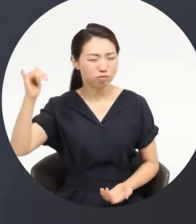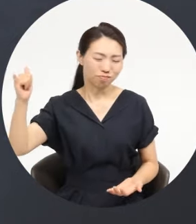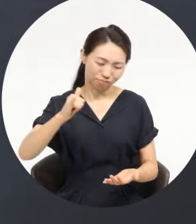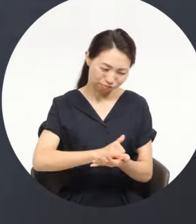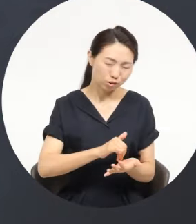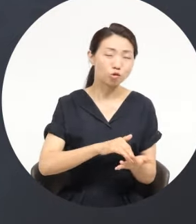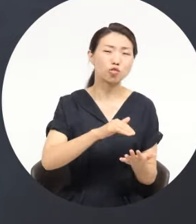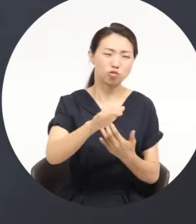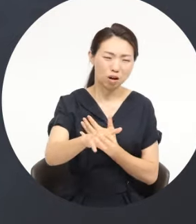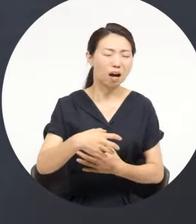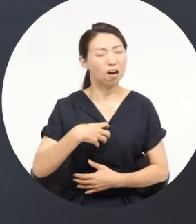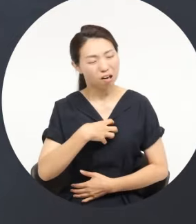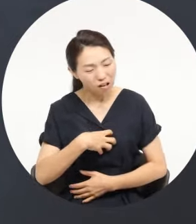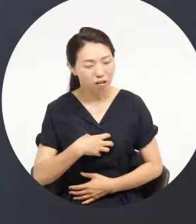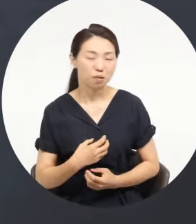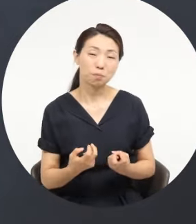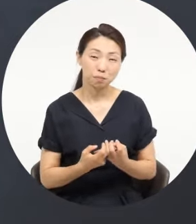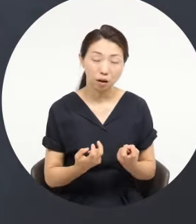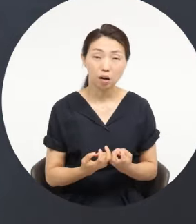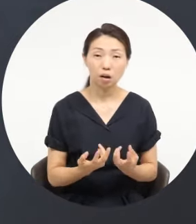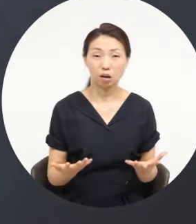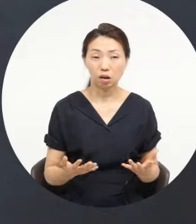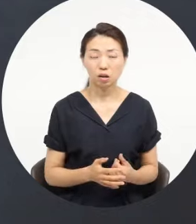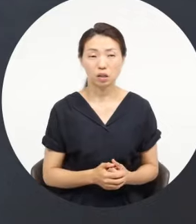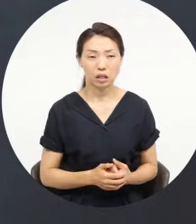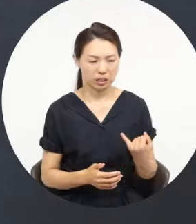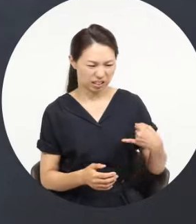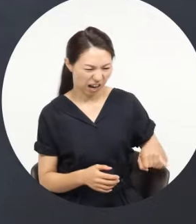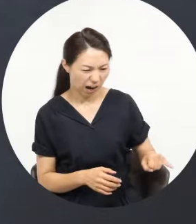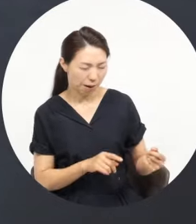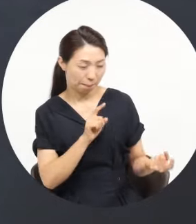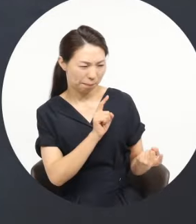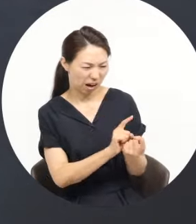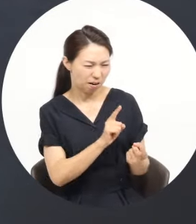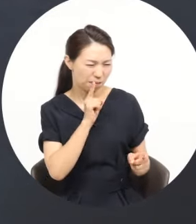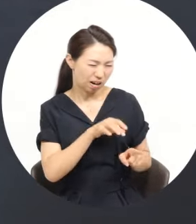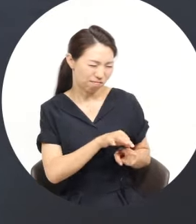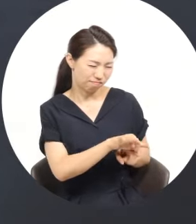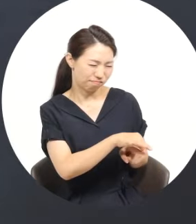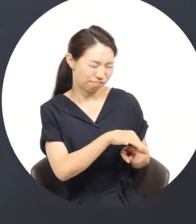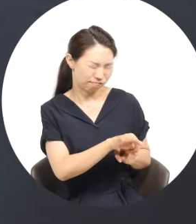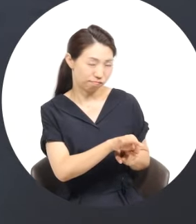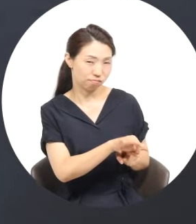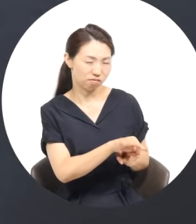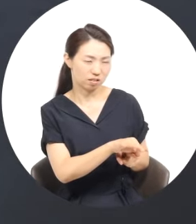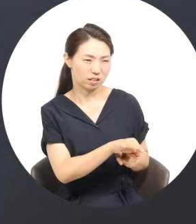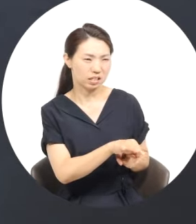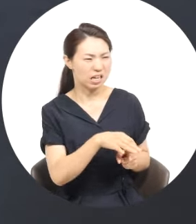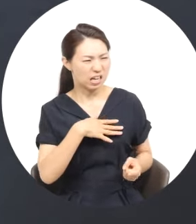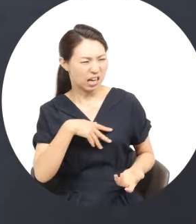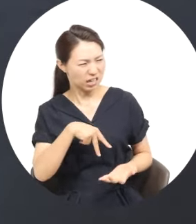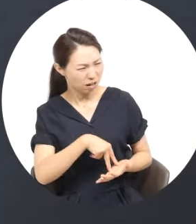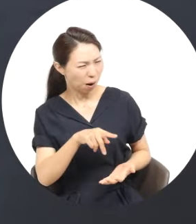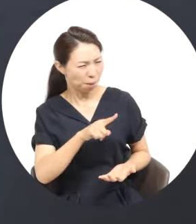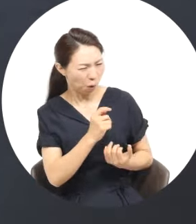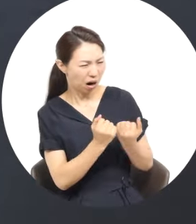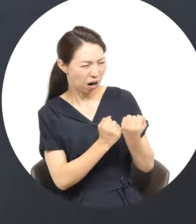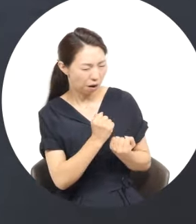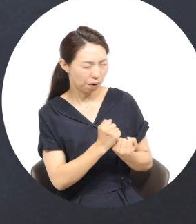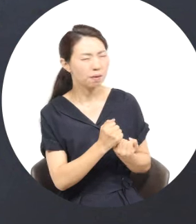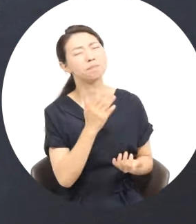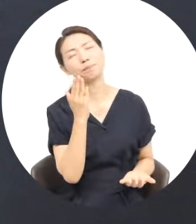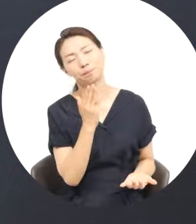들어가서 걱정하고 대신에 내가 딸을 만나면 또 잔소리하고 또 내 입장 얘기할